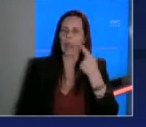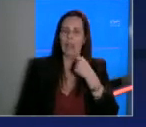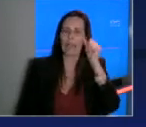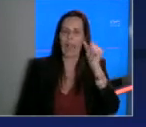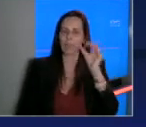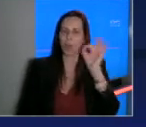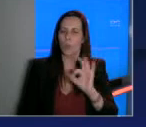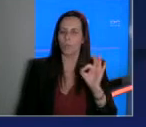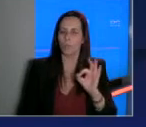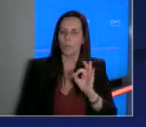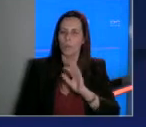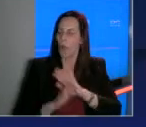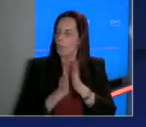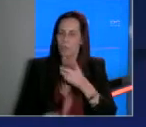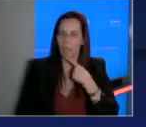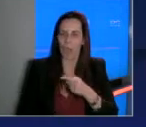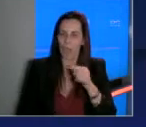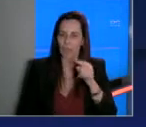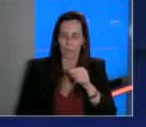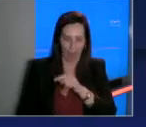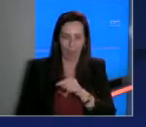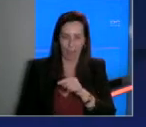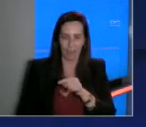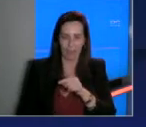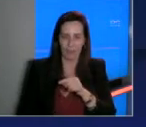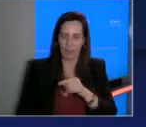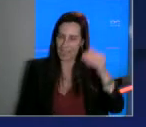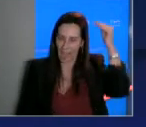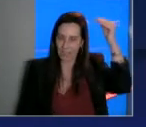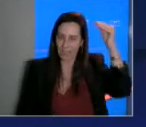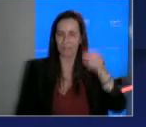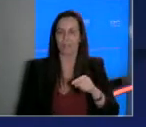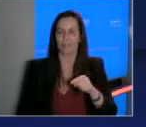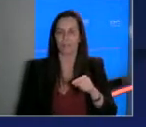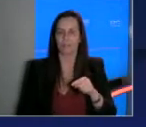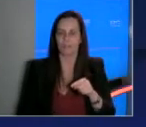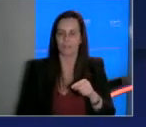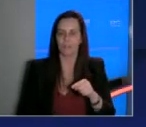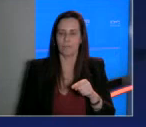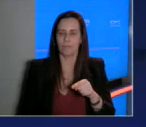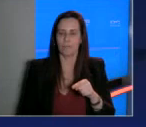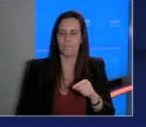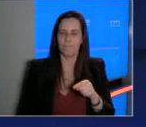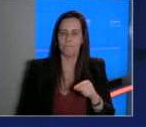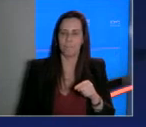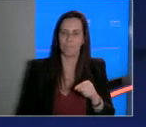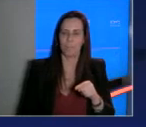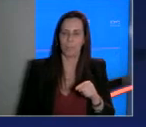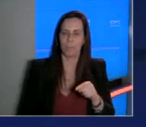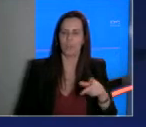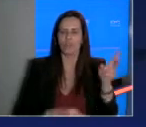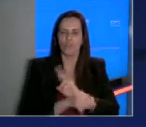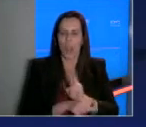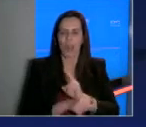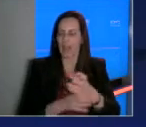שלו. כל מה שדיברו זה היה על גנץ, אני אגיד את המילים,